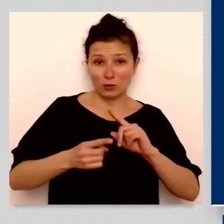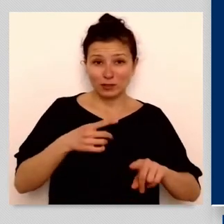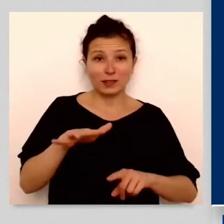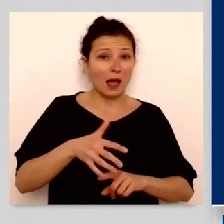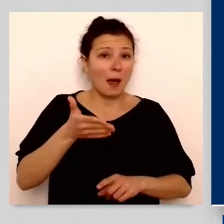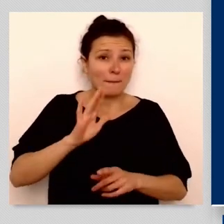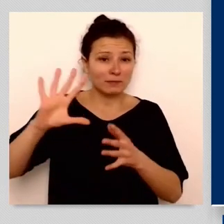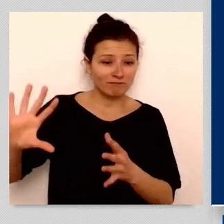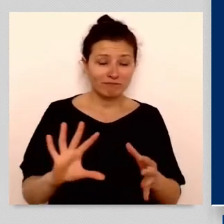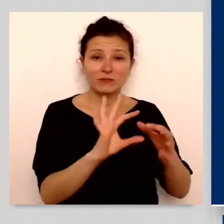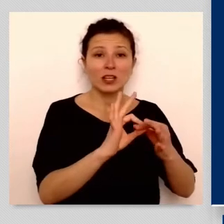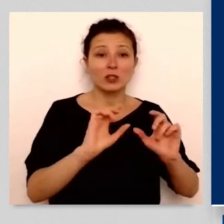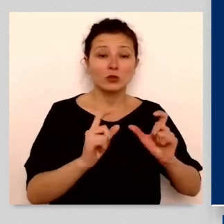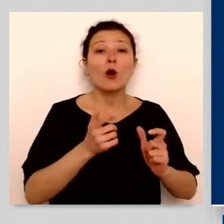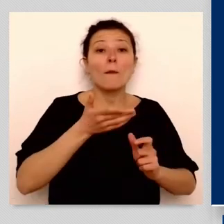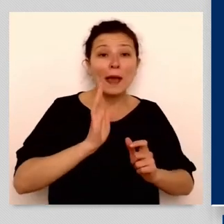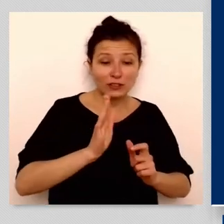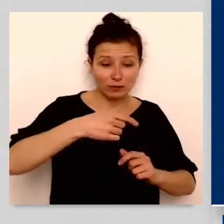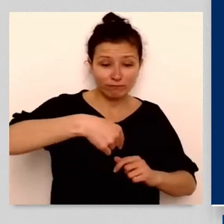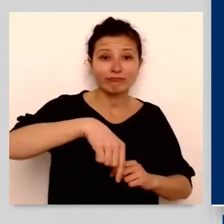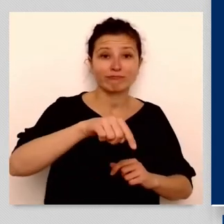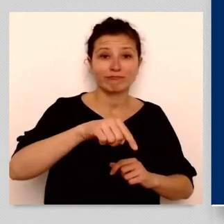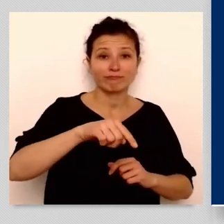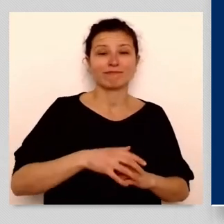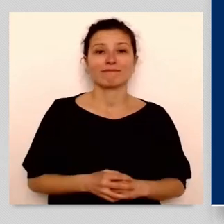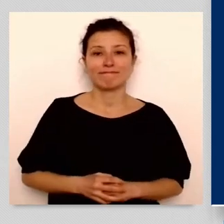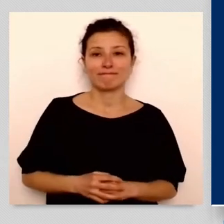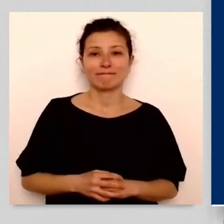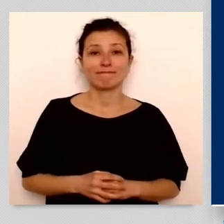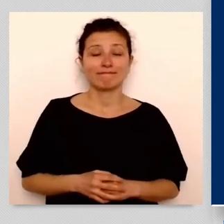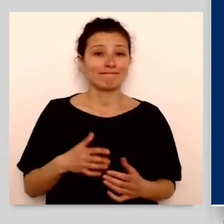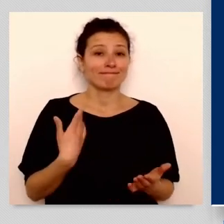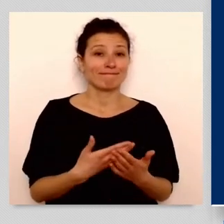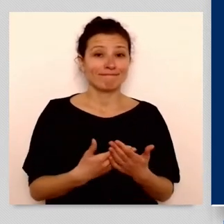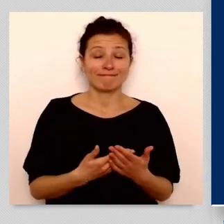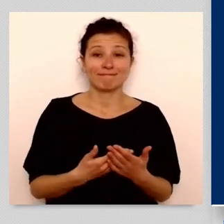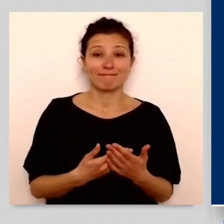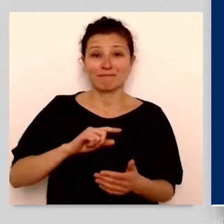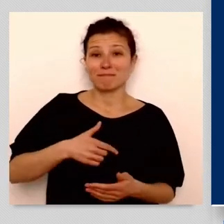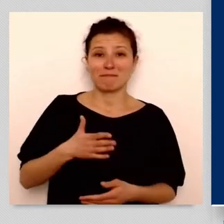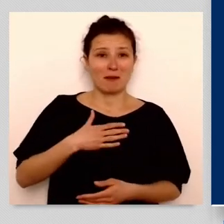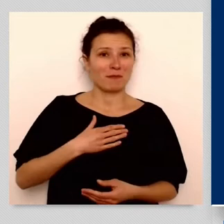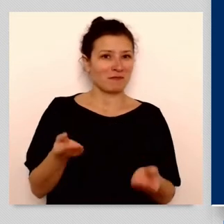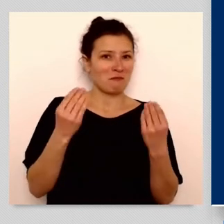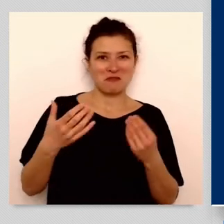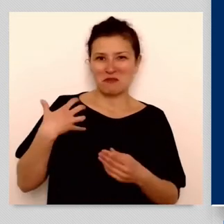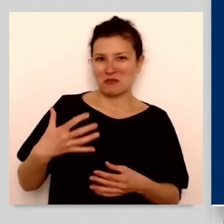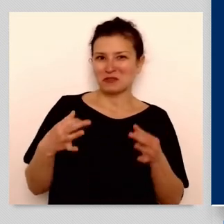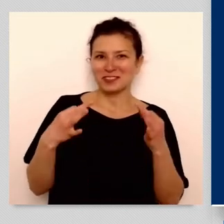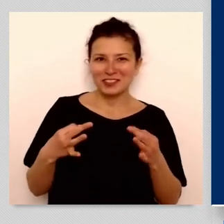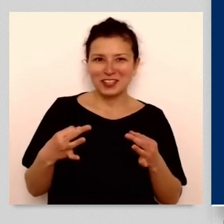wszystkiego, co nas czeka. Ze względu na ten temat mamy właśnie znakomite grono uczestniczek